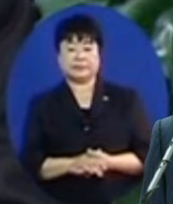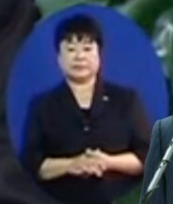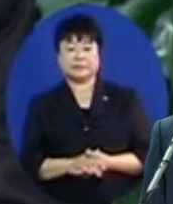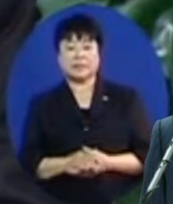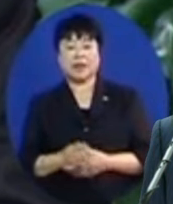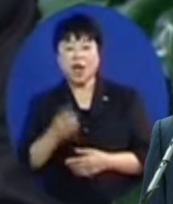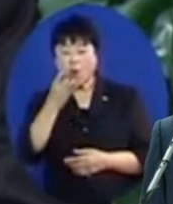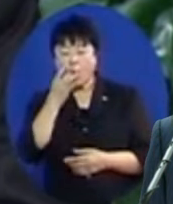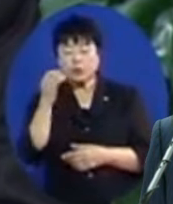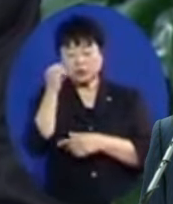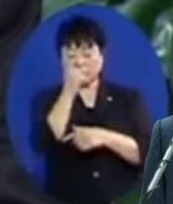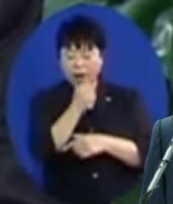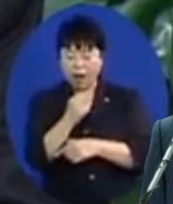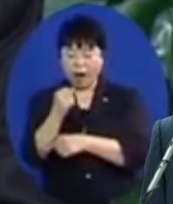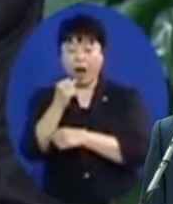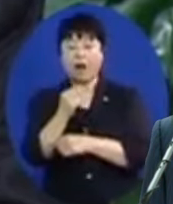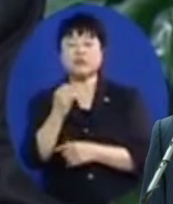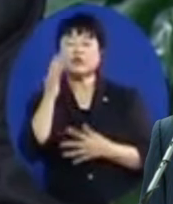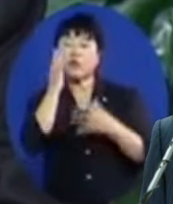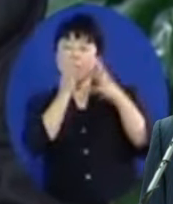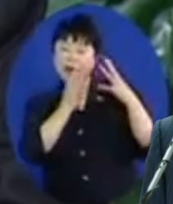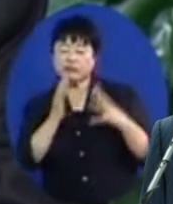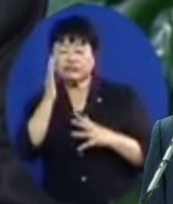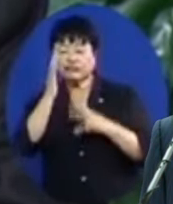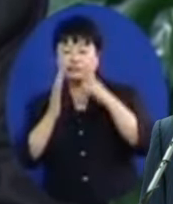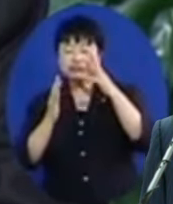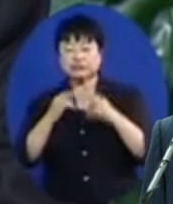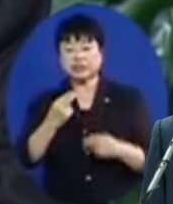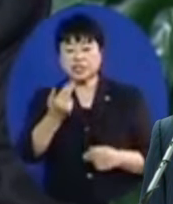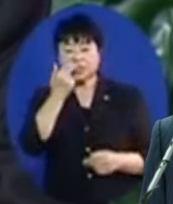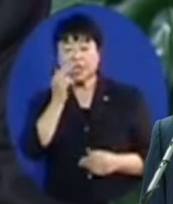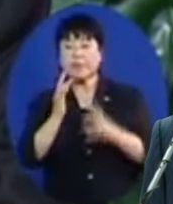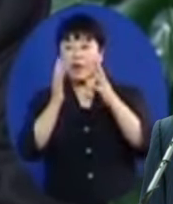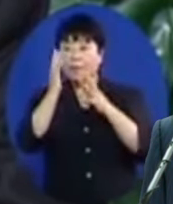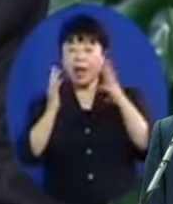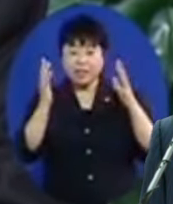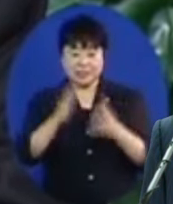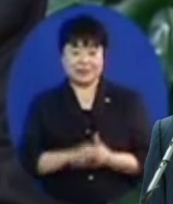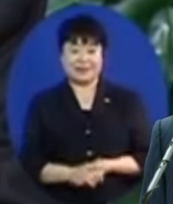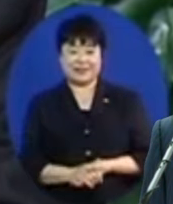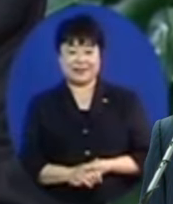오곡백가가 무르니까 되는 것입니다. 강가에는 모든 생명이 살아나는 것입니다.